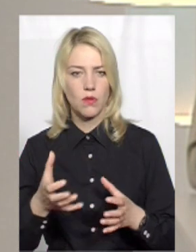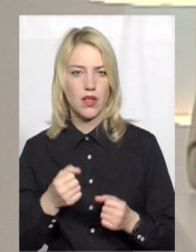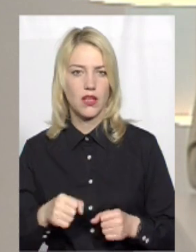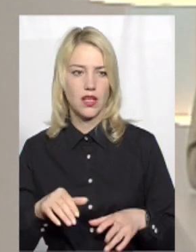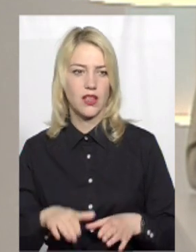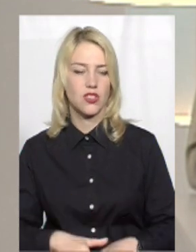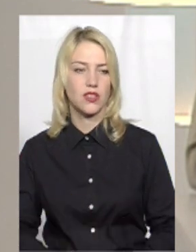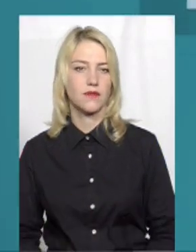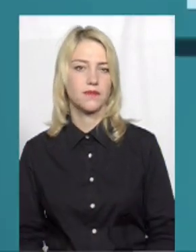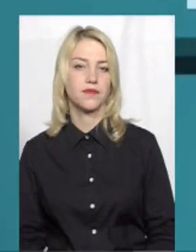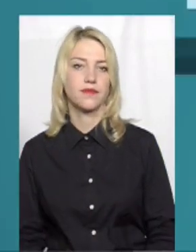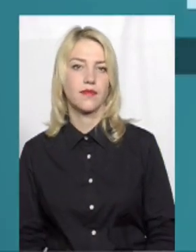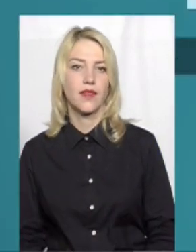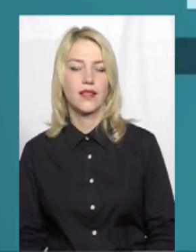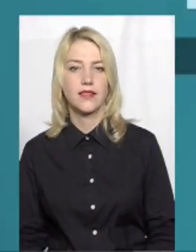рішень. Давайте